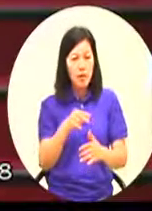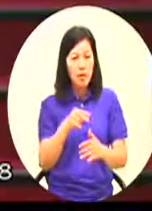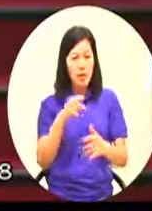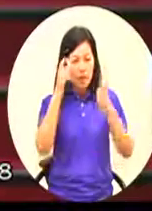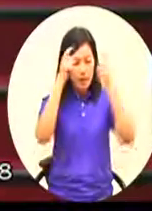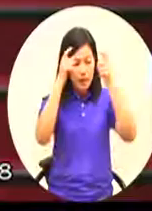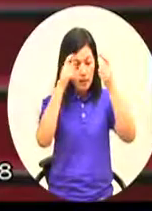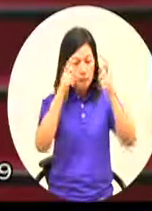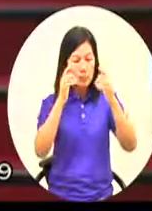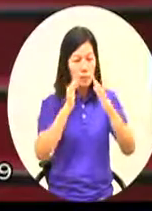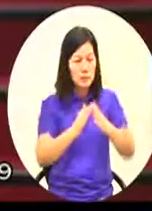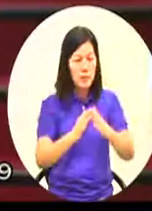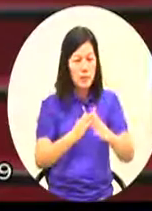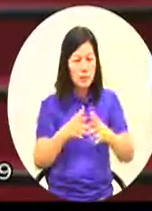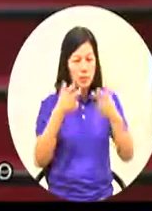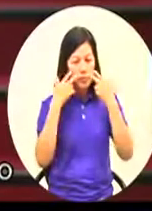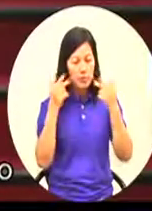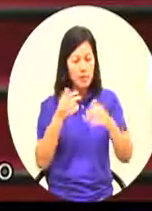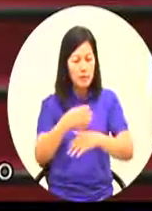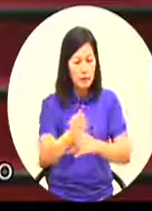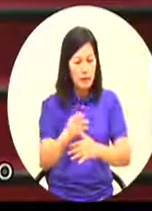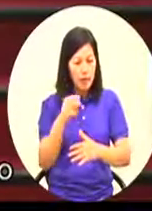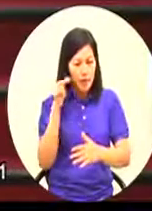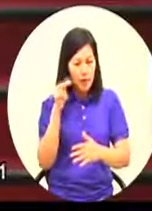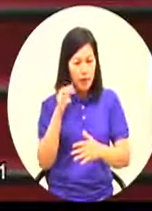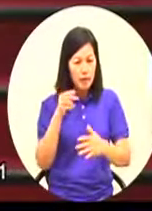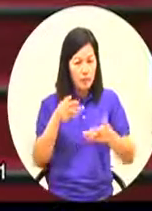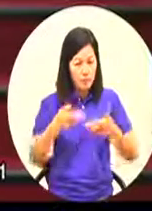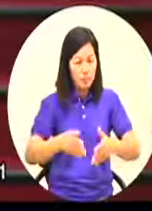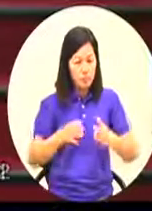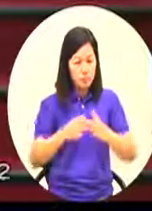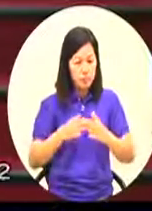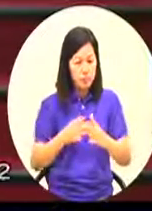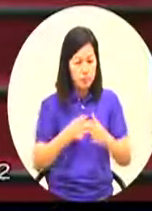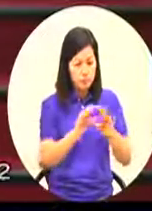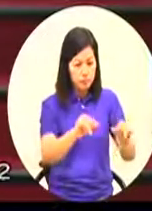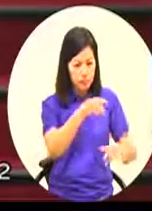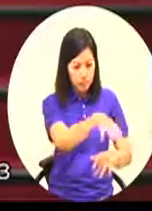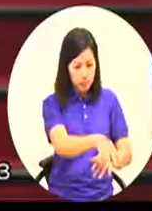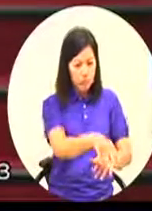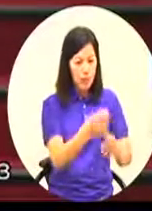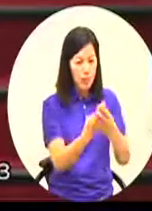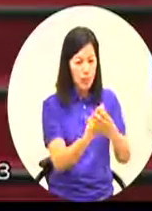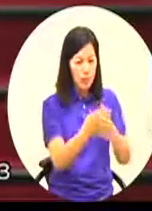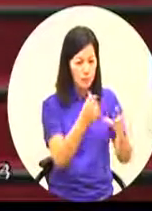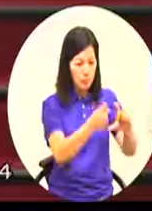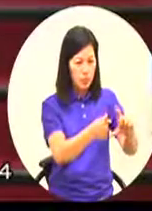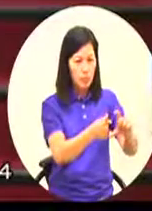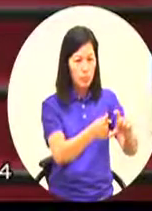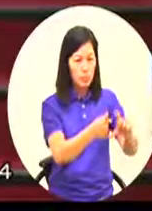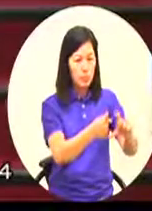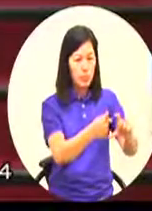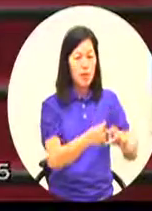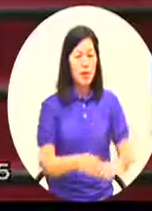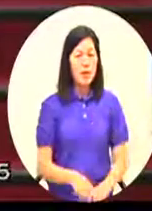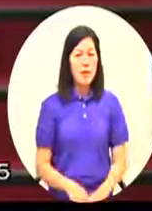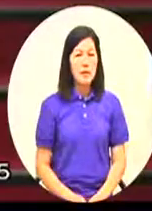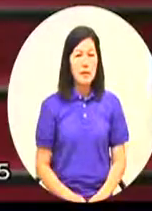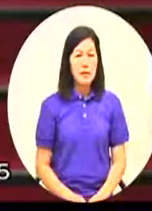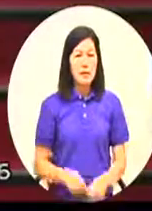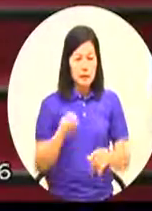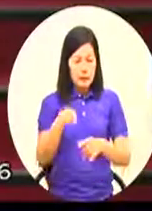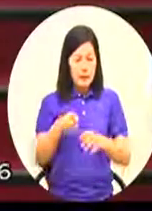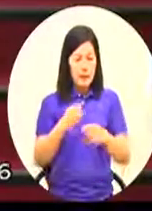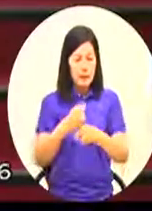雄市原乡有一个非常重要的地标，就是茂林温泉区哦。那我们纳马夏跟桃